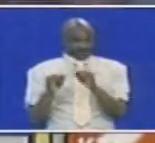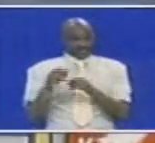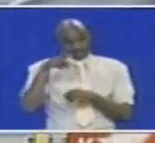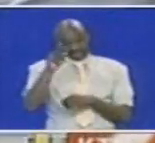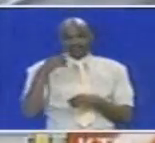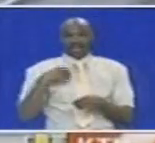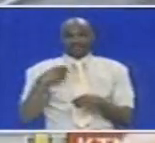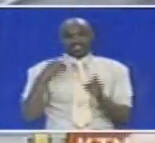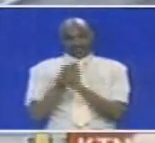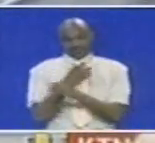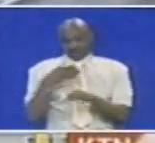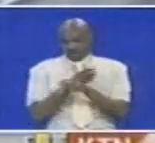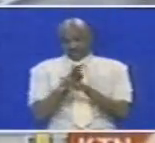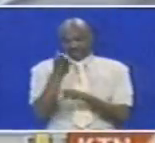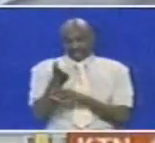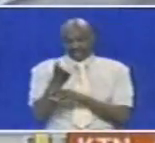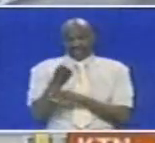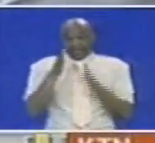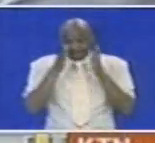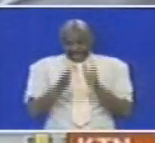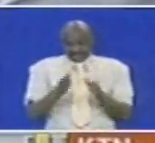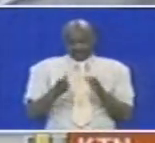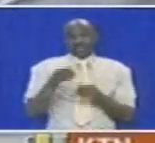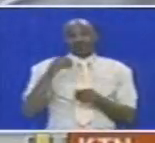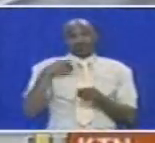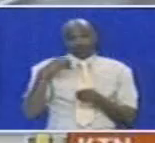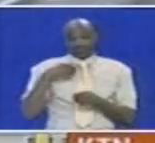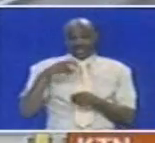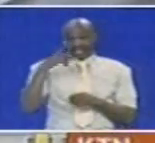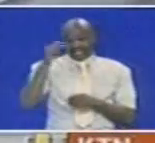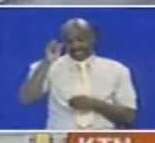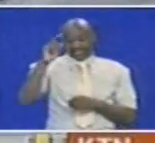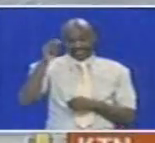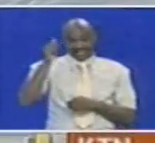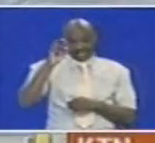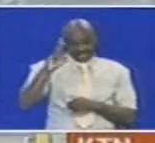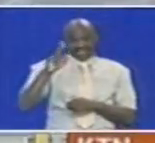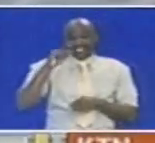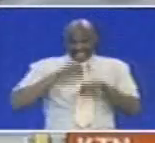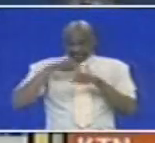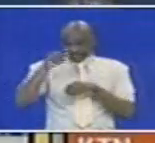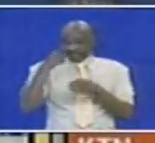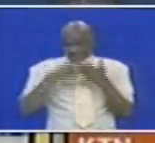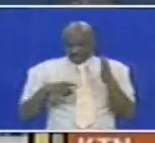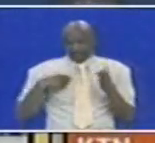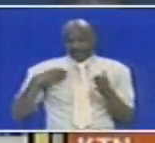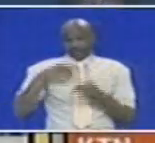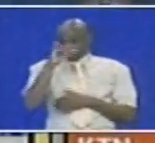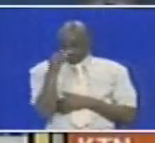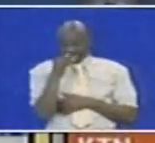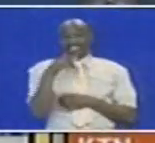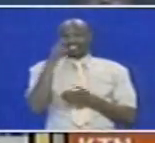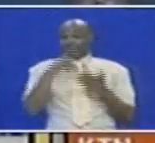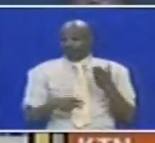cartels. Mbunge wa Nandi Hills Alfred Keter aliwasha moto wakati mmoja alipochokonoa macho ya wanajubilii wenzake kwa